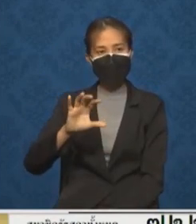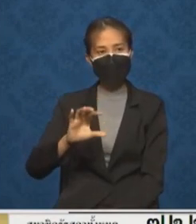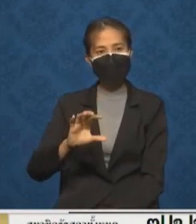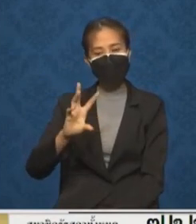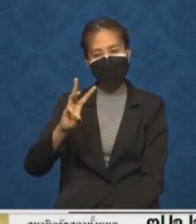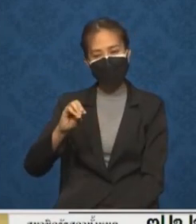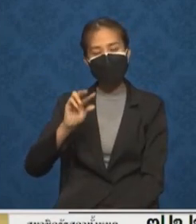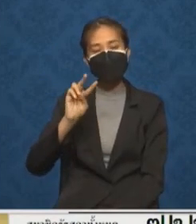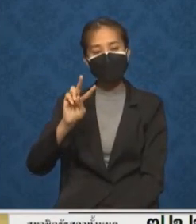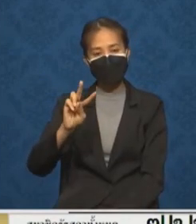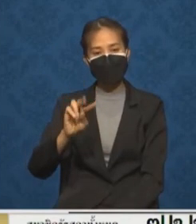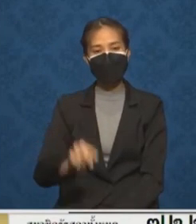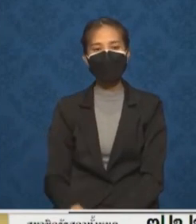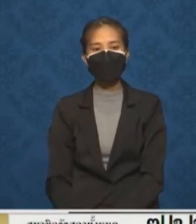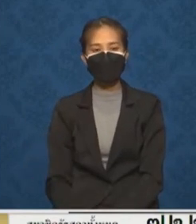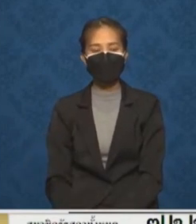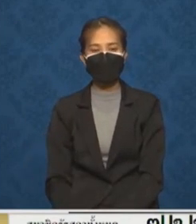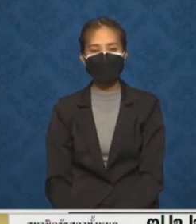2562